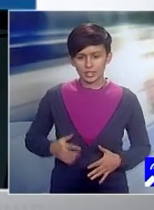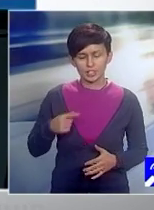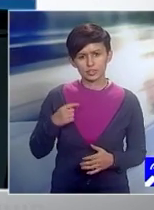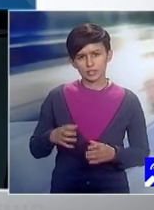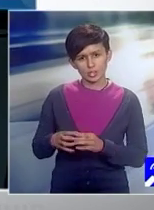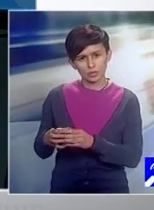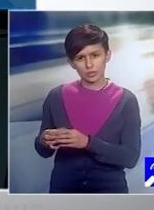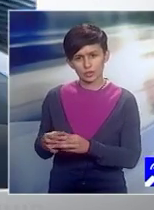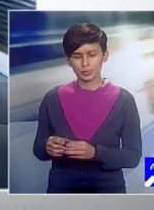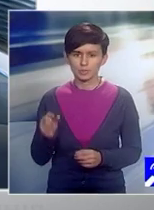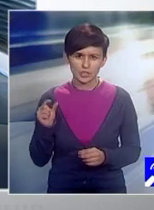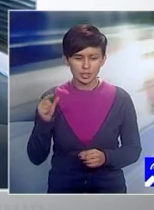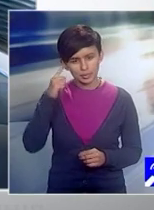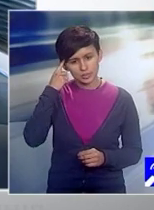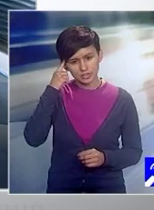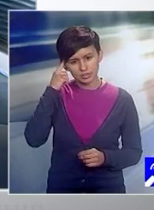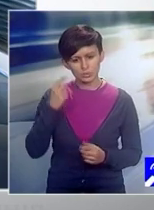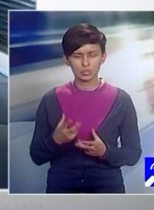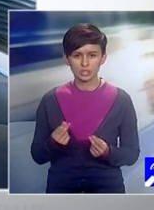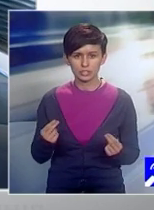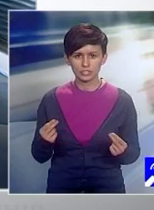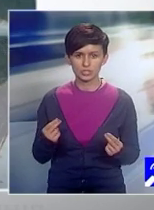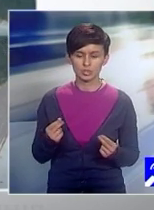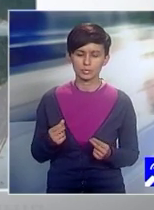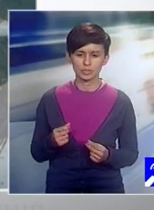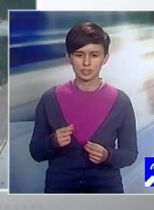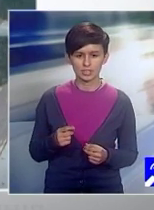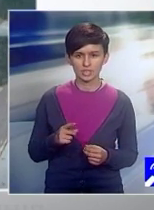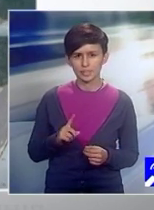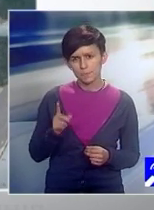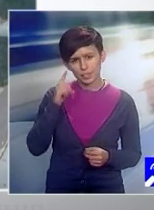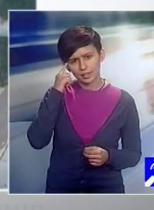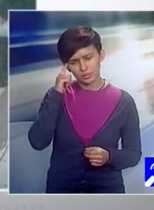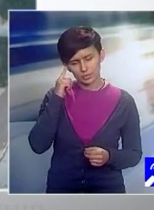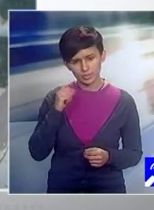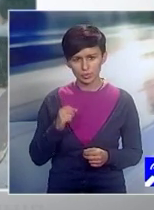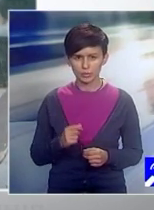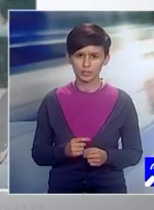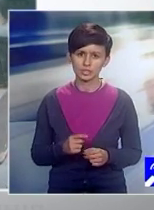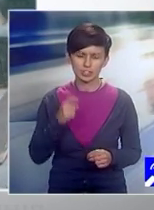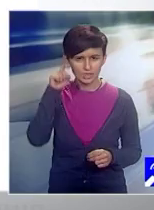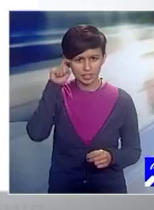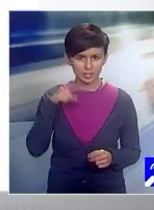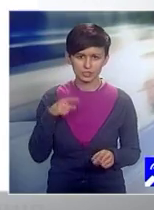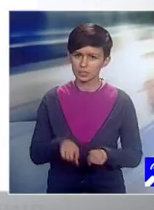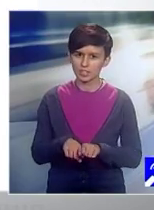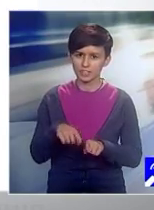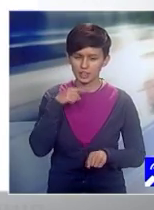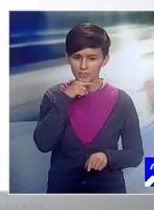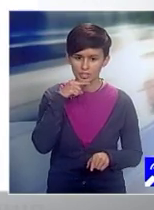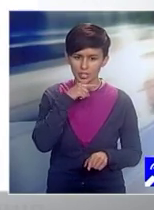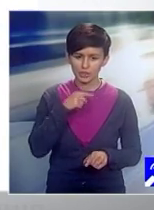așa cum spuneam, îi confundă încă cu rușii lipoveni, care într-adevăr sunt mai numeroși ca și populație în Delta față